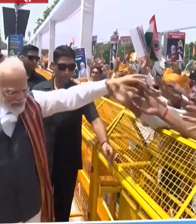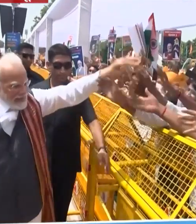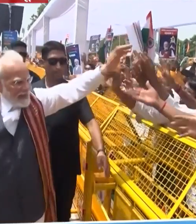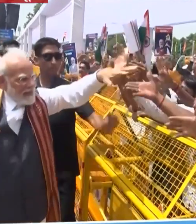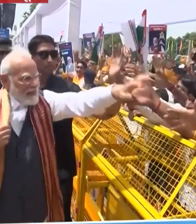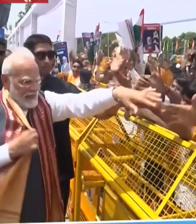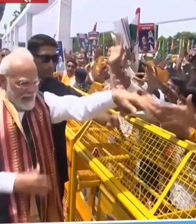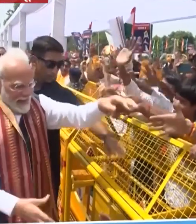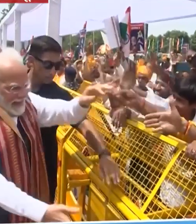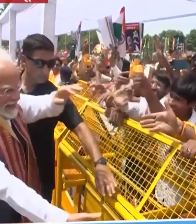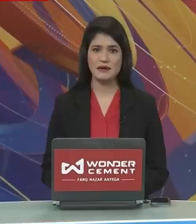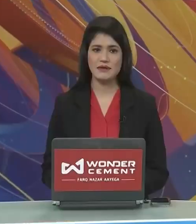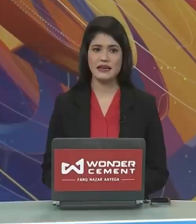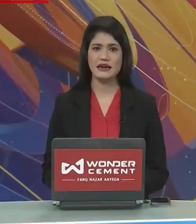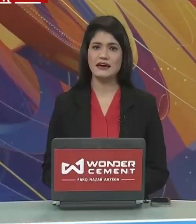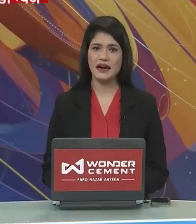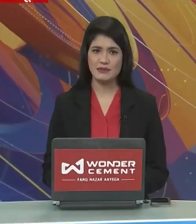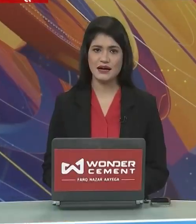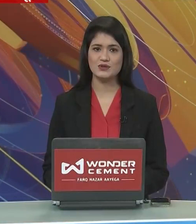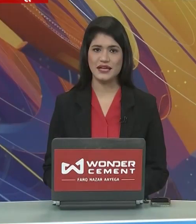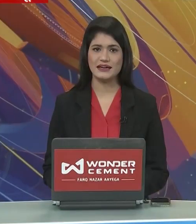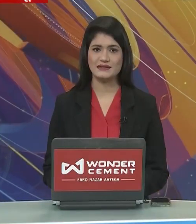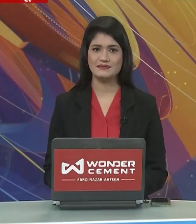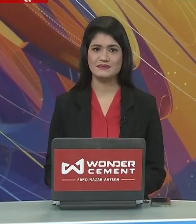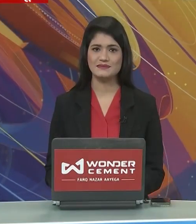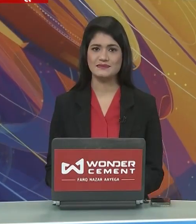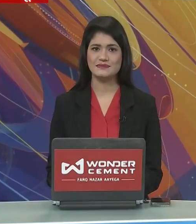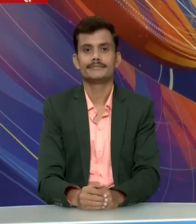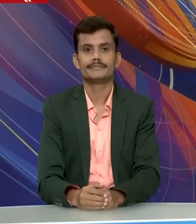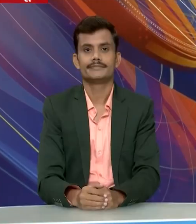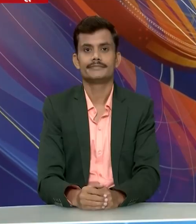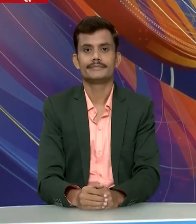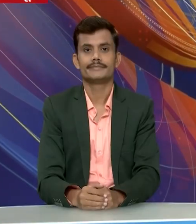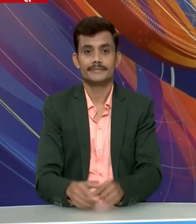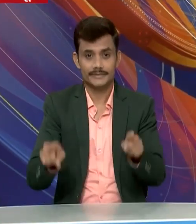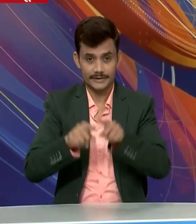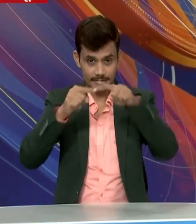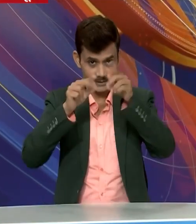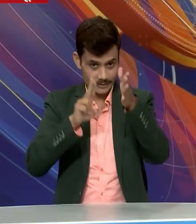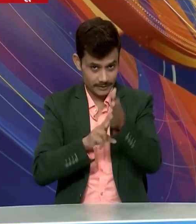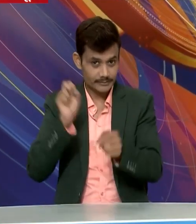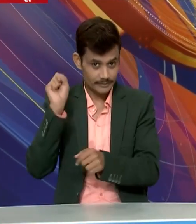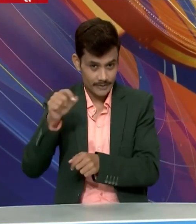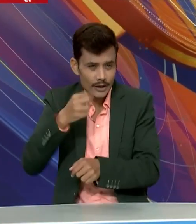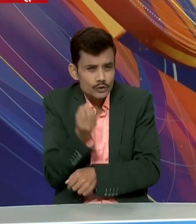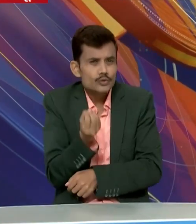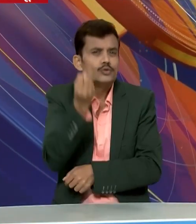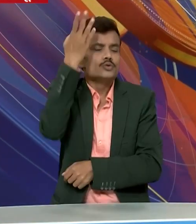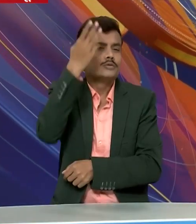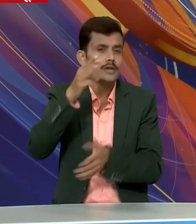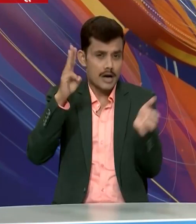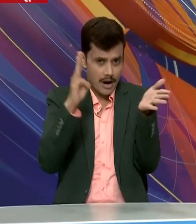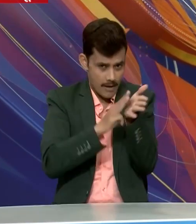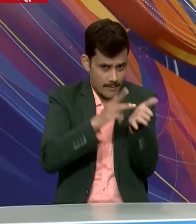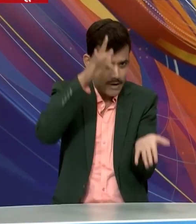का अभिवादन किया और इस प्रेम के लिए आभार जताया। वहीं तमिलनाडु में आज सुबह मदुरै यार्ड